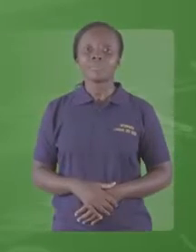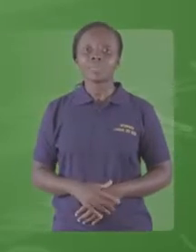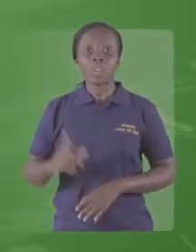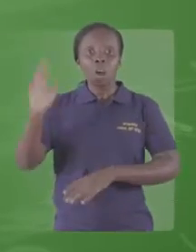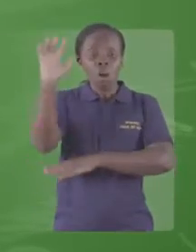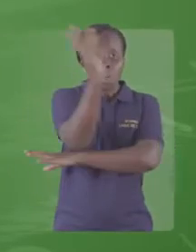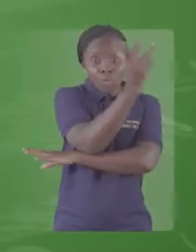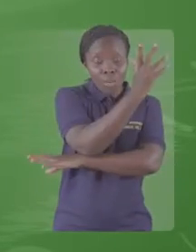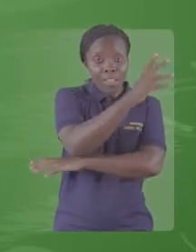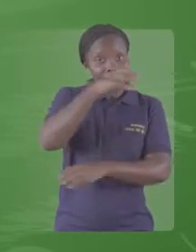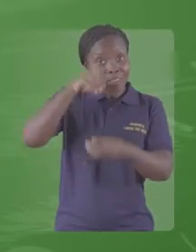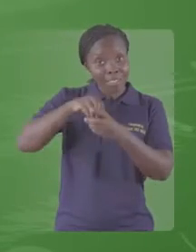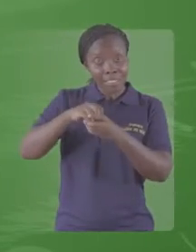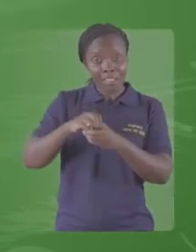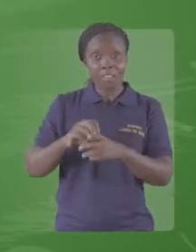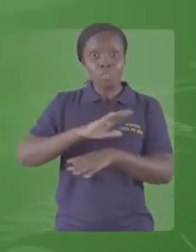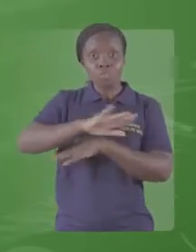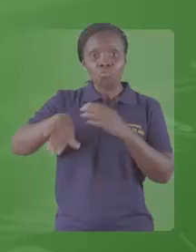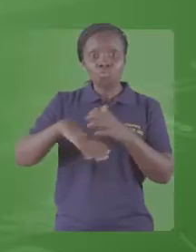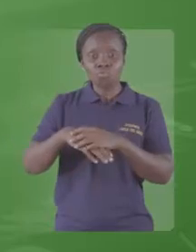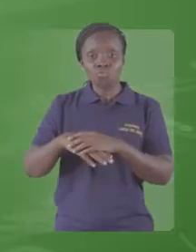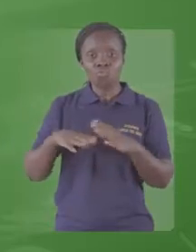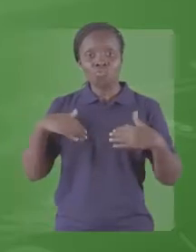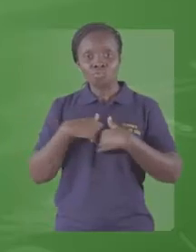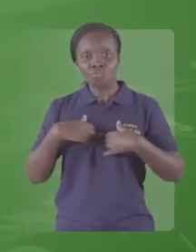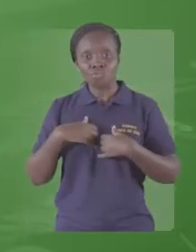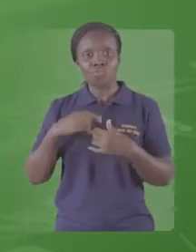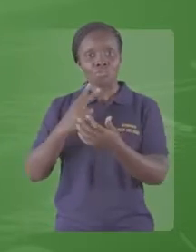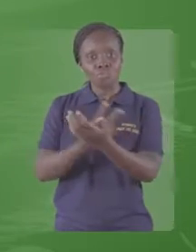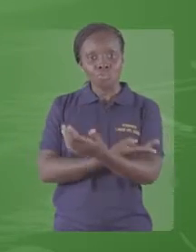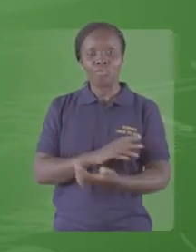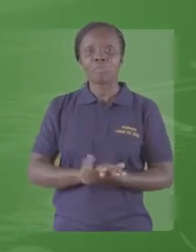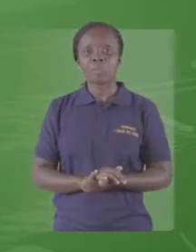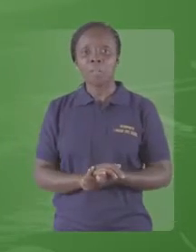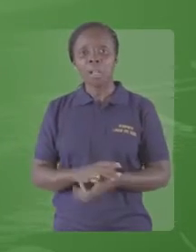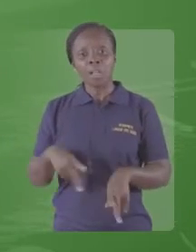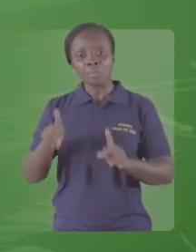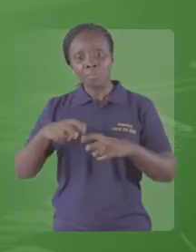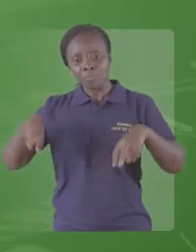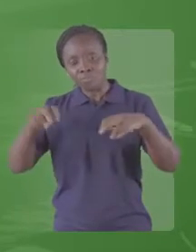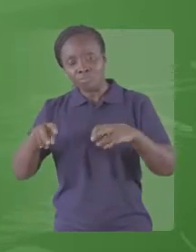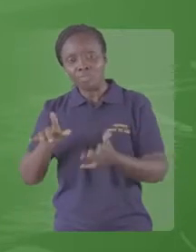la faune et la flore sont favorables aux recherches médicinales,